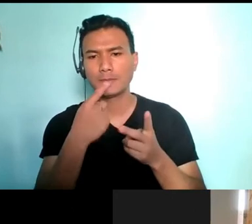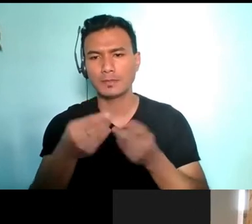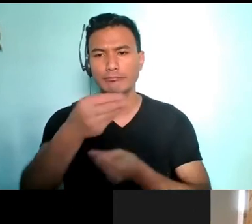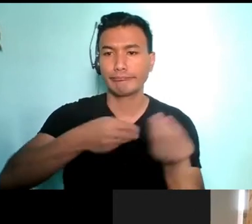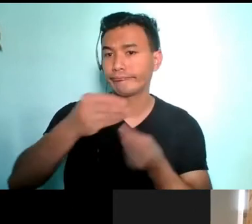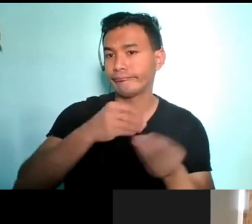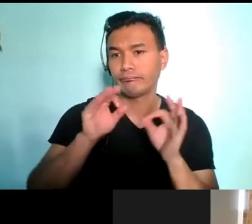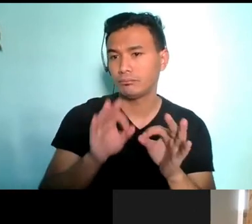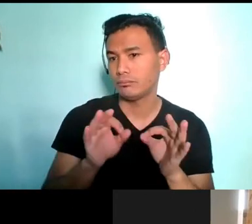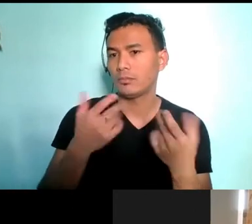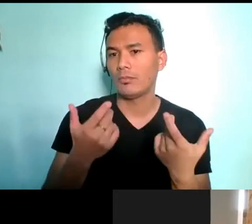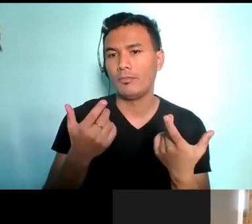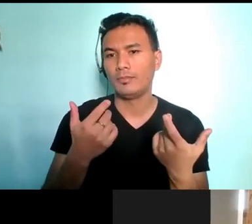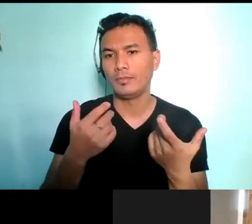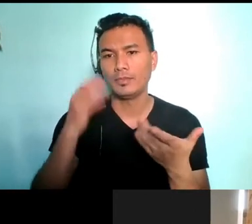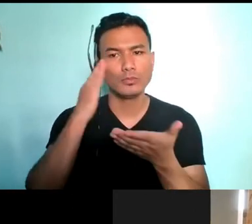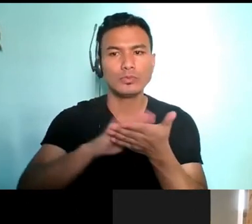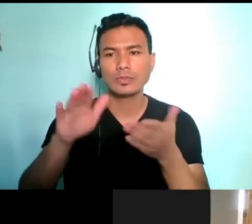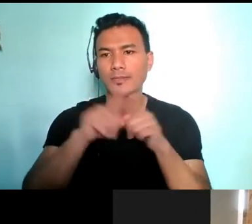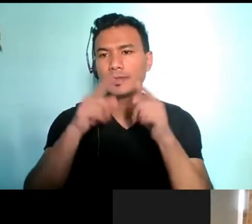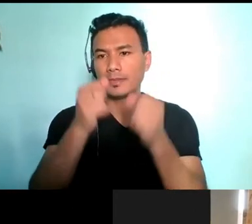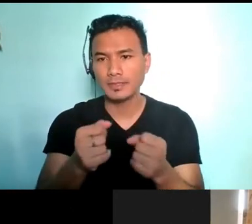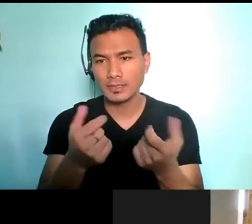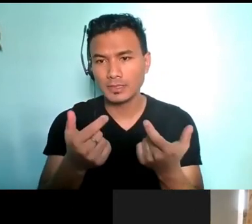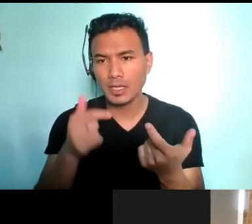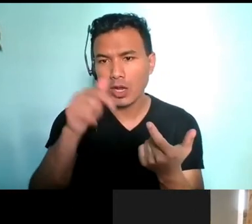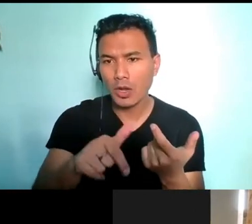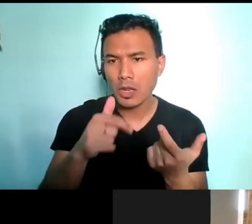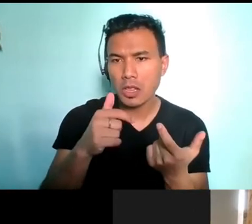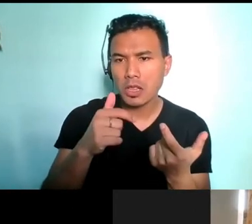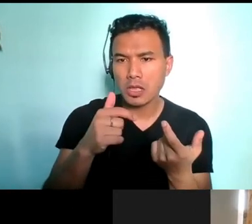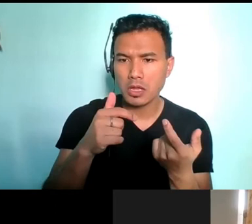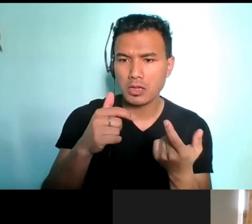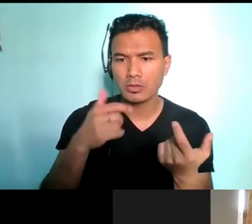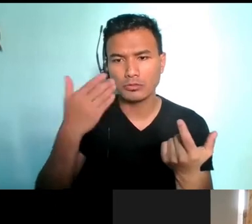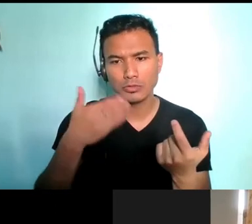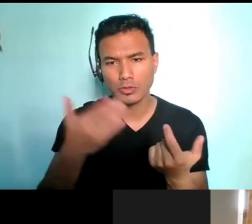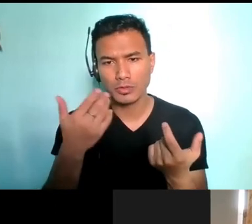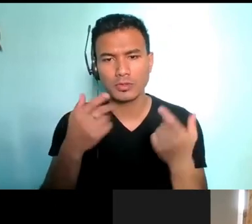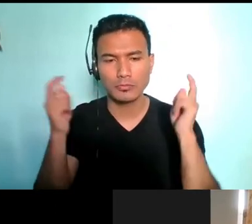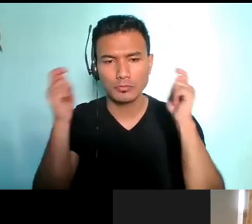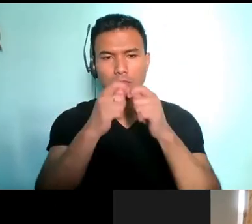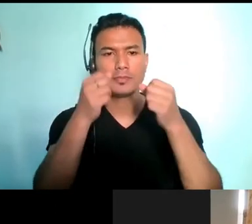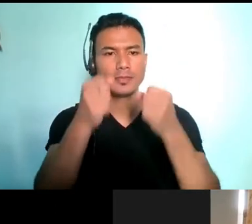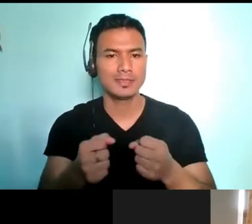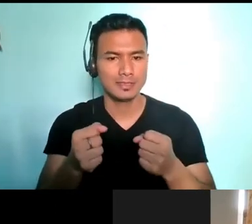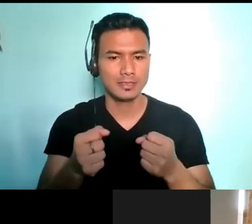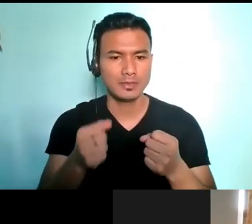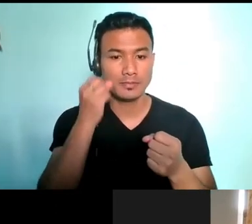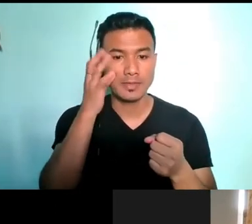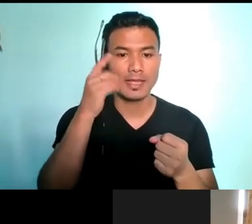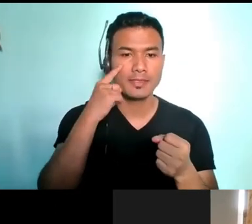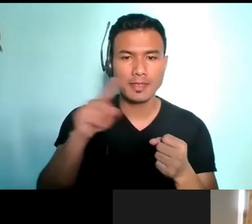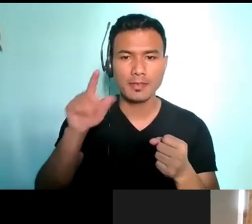पाउँथ्यो अथवा कतिजना त होस्टेल बस्नुहुन्थ्यो नि त अहिले पेरेन्ट्ससँग सधैँभरि थुनेर बस्नु पर्दाखेरि बिहानदेखि